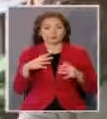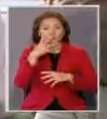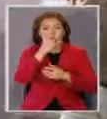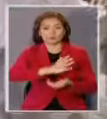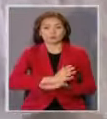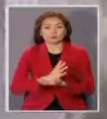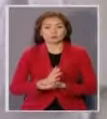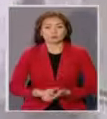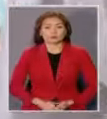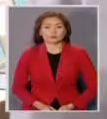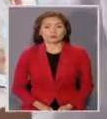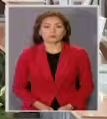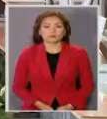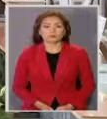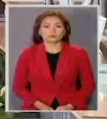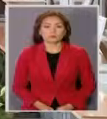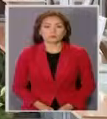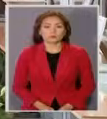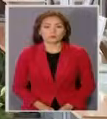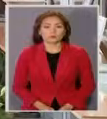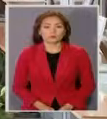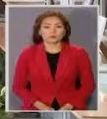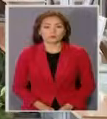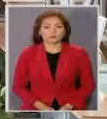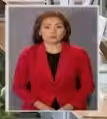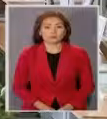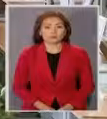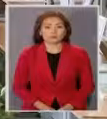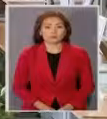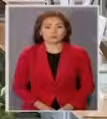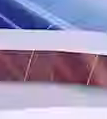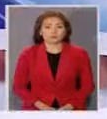сфотографировались на память. Ержан Шируенов, Дарья Шилина, телеканал Атырау, Исатайский район.